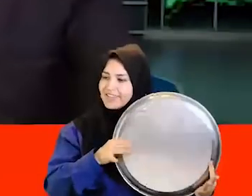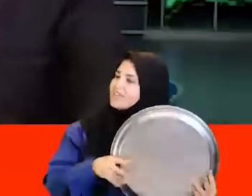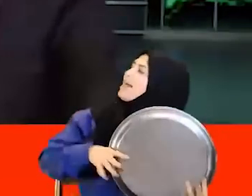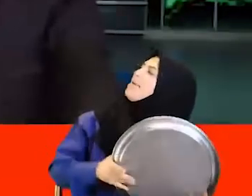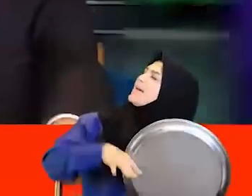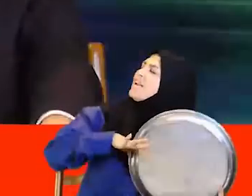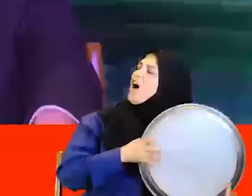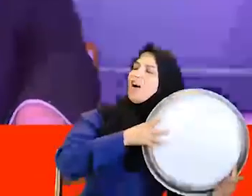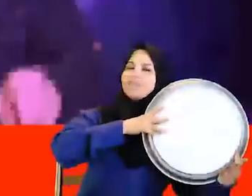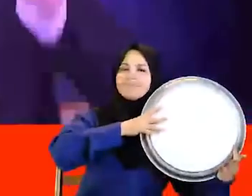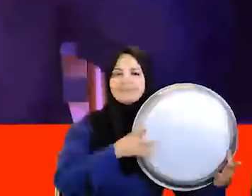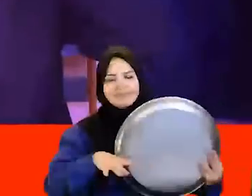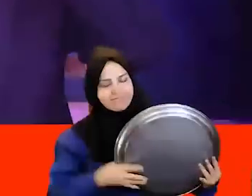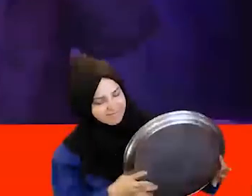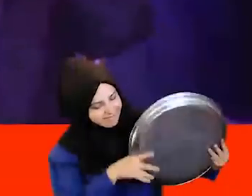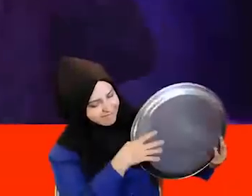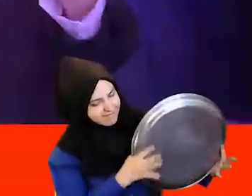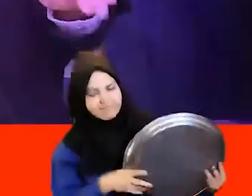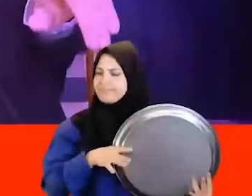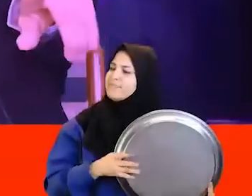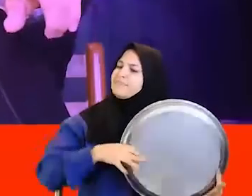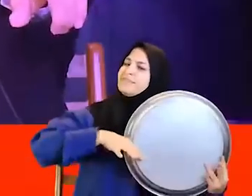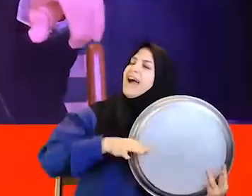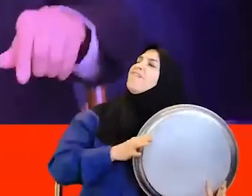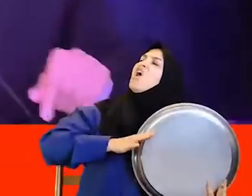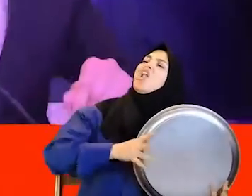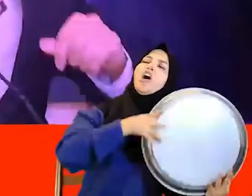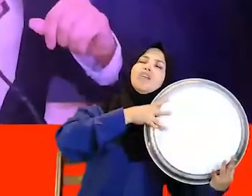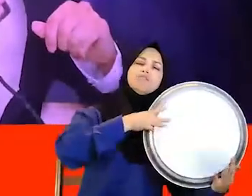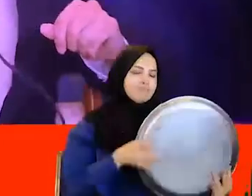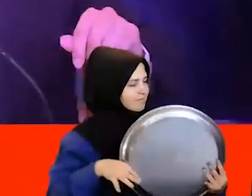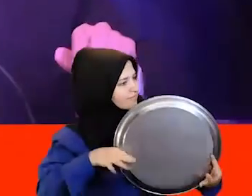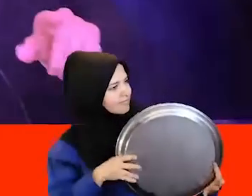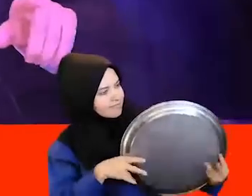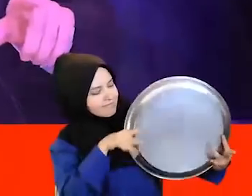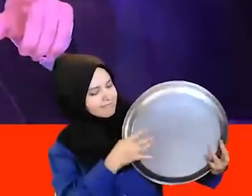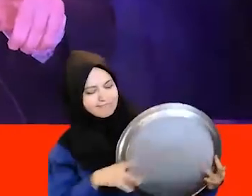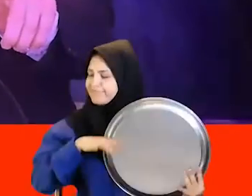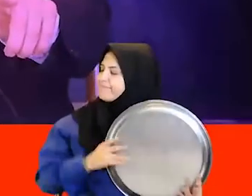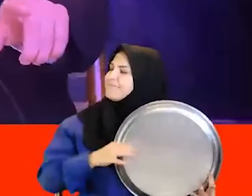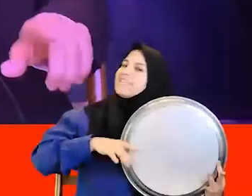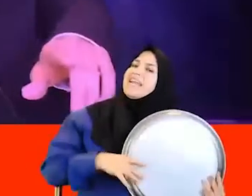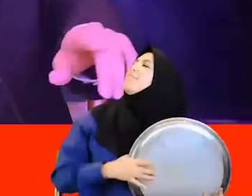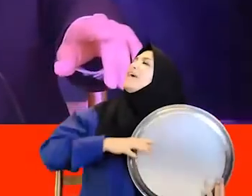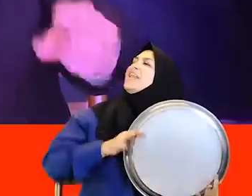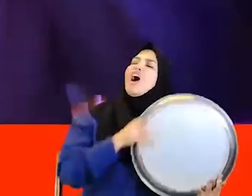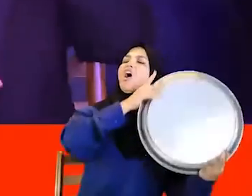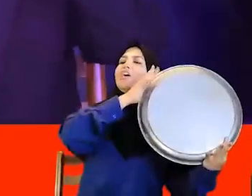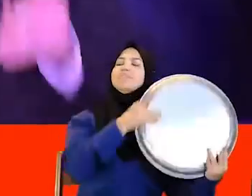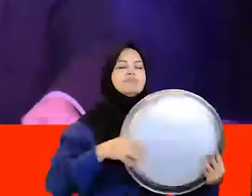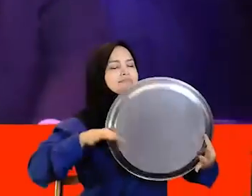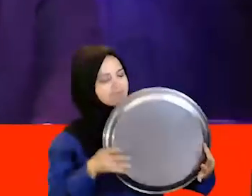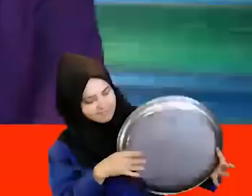آدم میمونه؟ نه بلا. دیگه حالی به آدم میمونه؟ نه والا. احوالی به آدم میمونه؟ نه